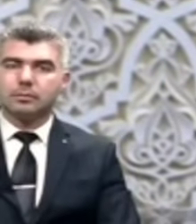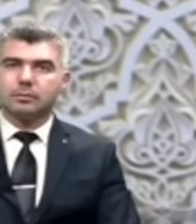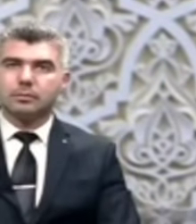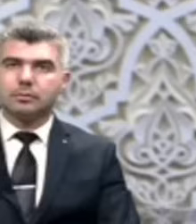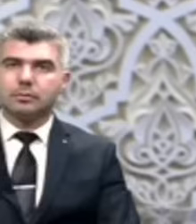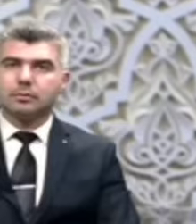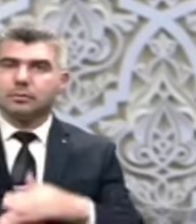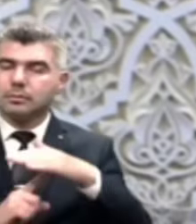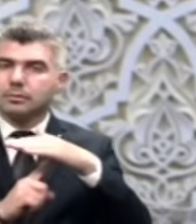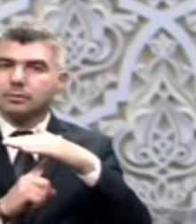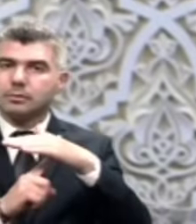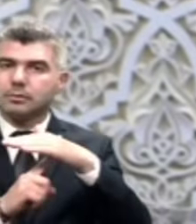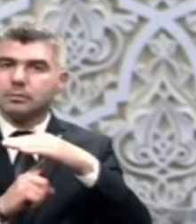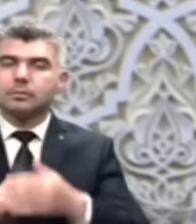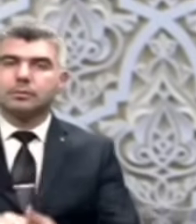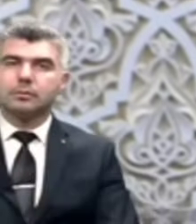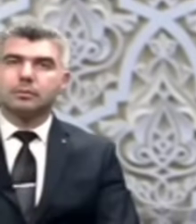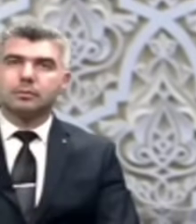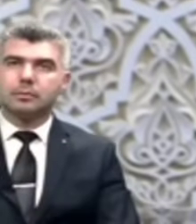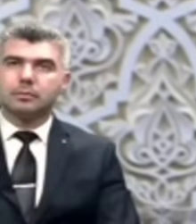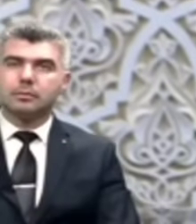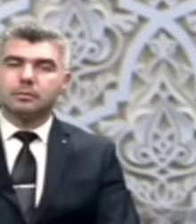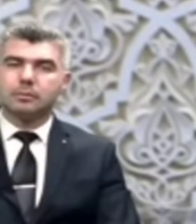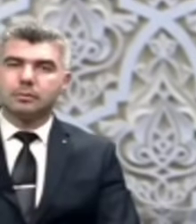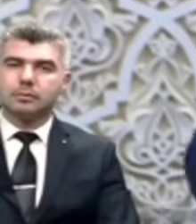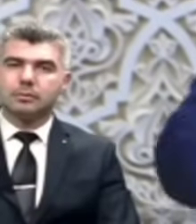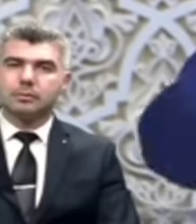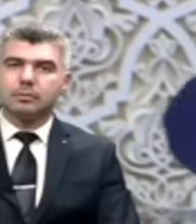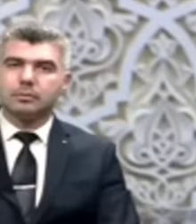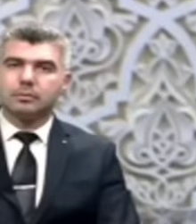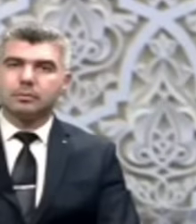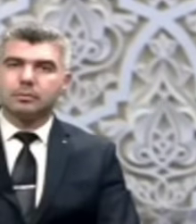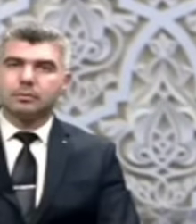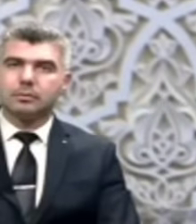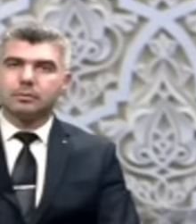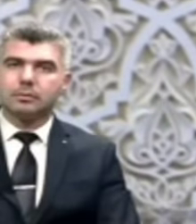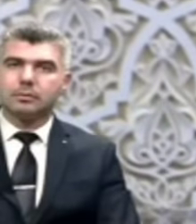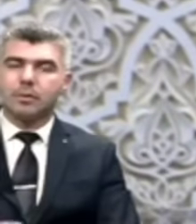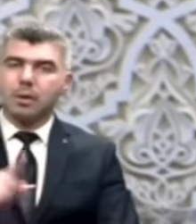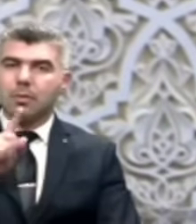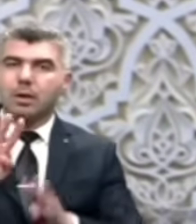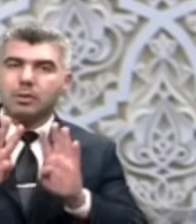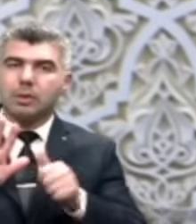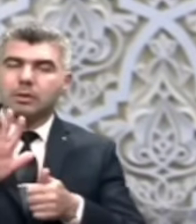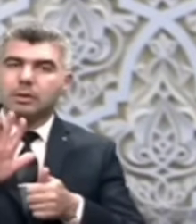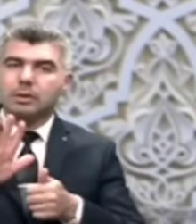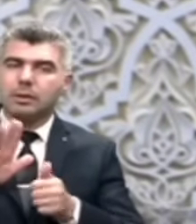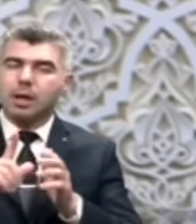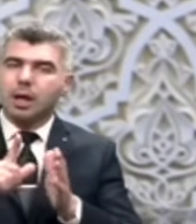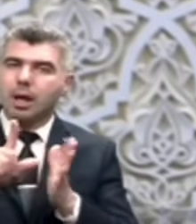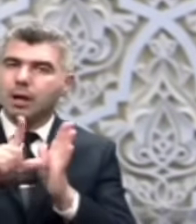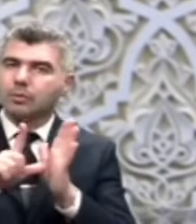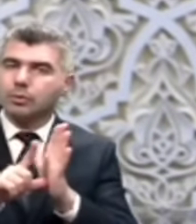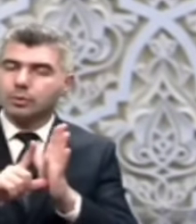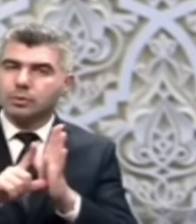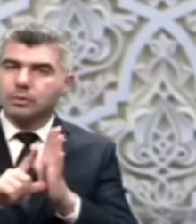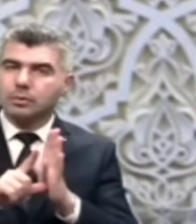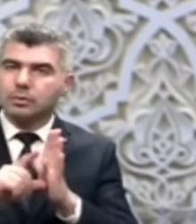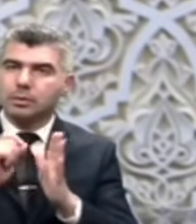في سير الجلسة. لا، مادة 168 لا تتكلم عن سير الجلسة. السيد المستشار المحترم،